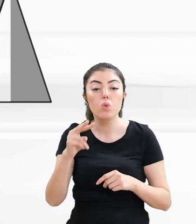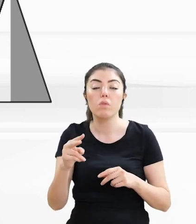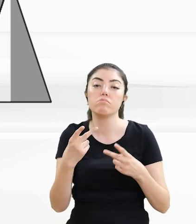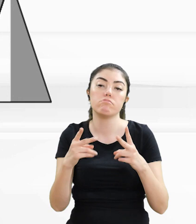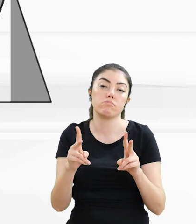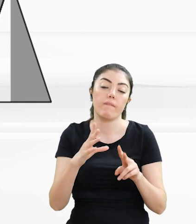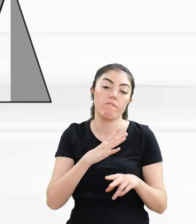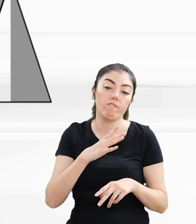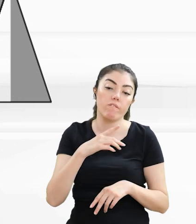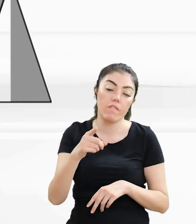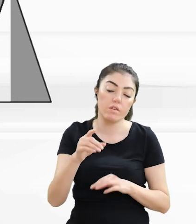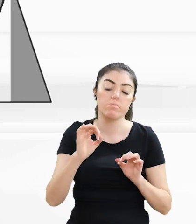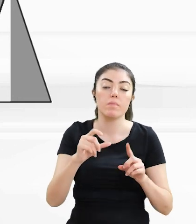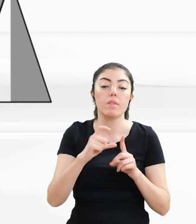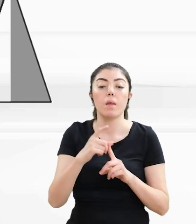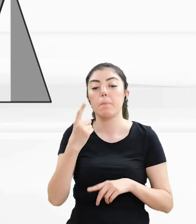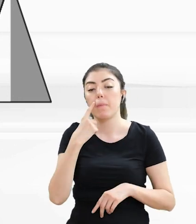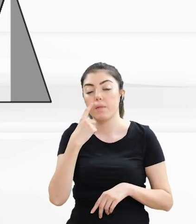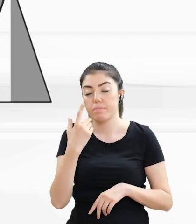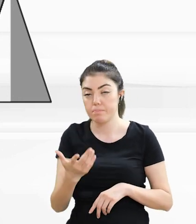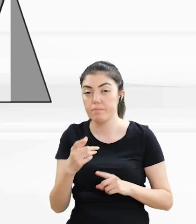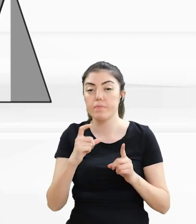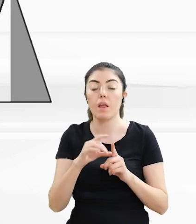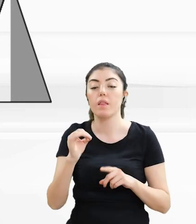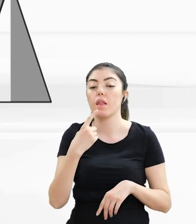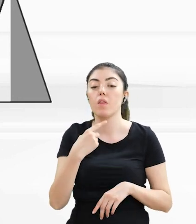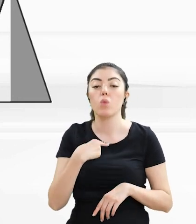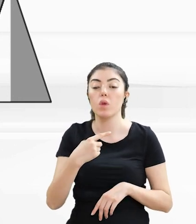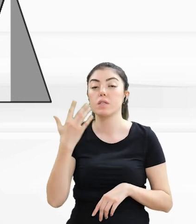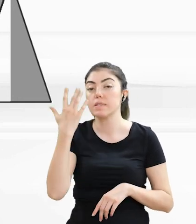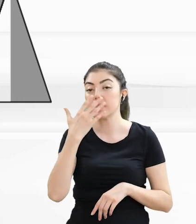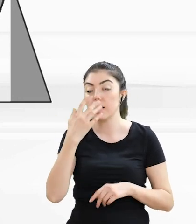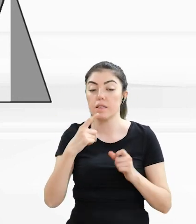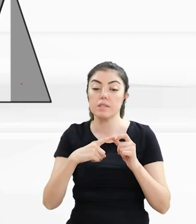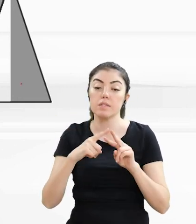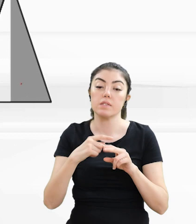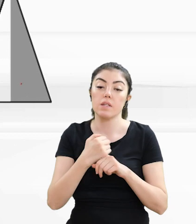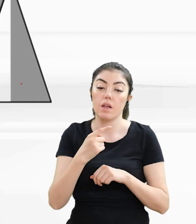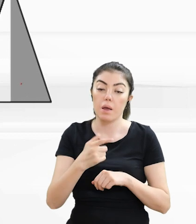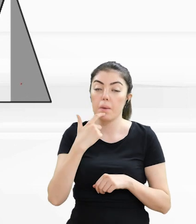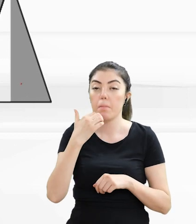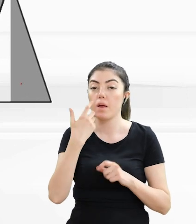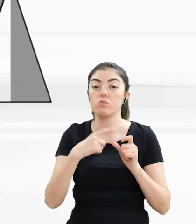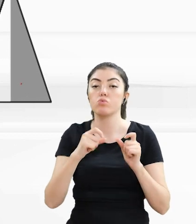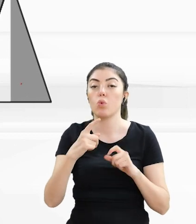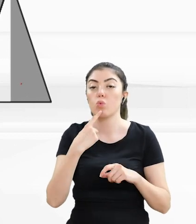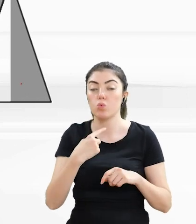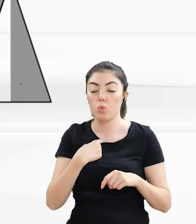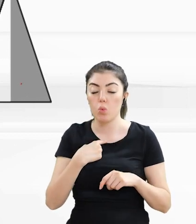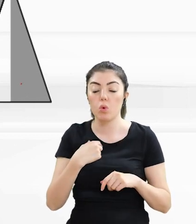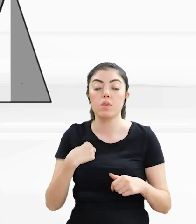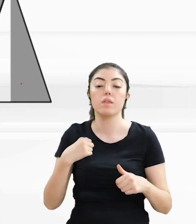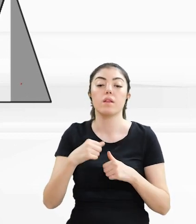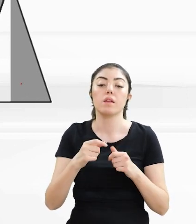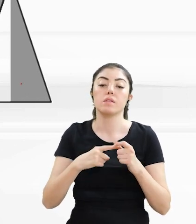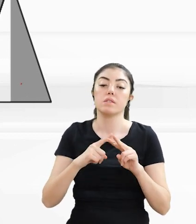görünüm elde edebiliyorum Peki şimdi de seçeneğine bakalım de seçeneğinde Siyahın sağda beyazı solda sonra